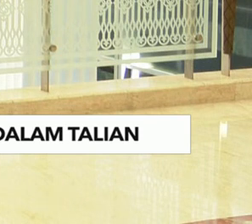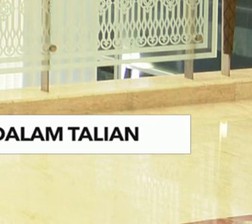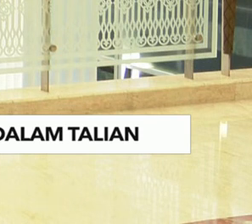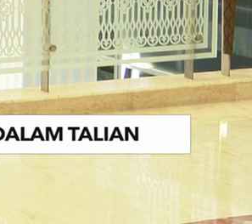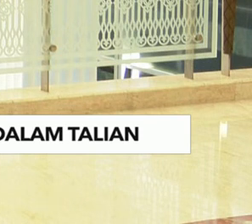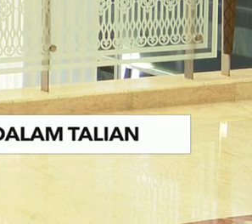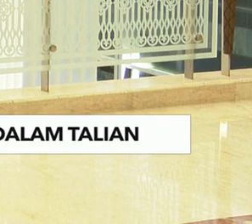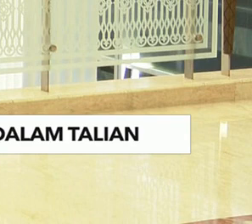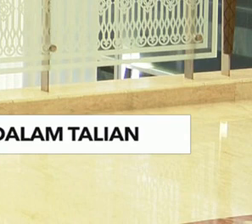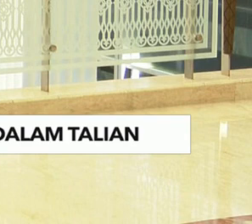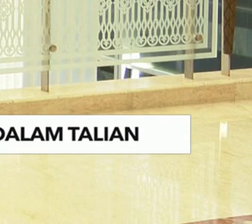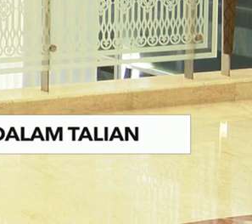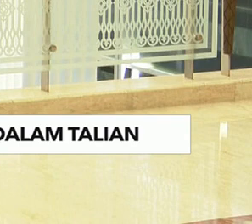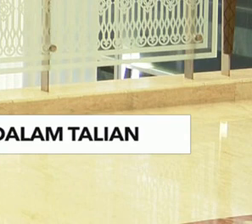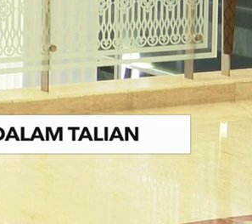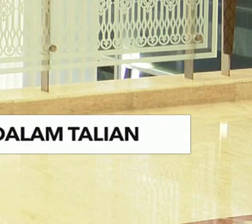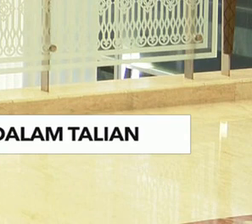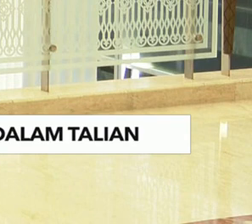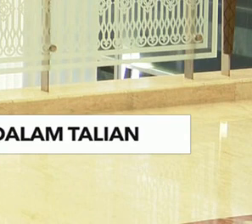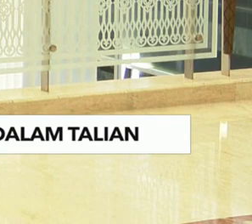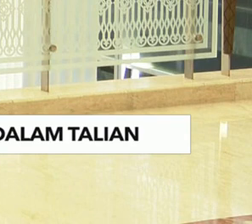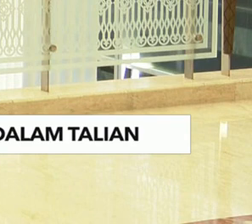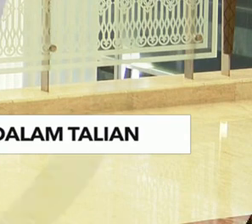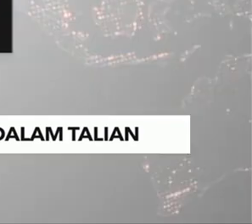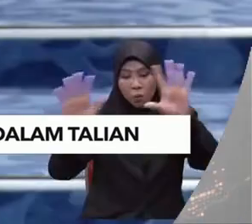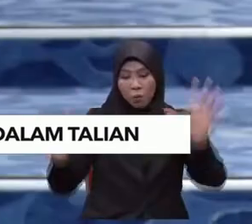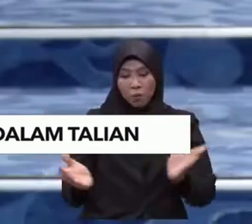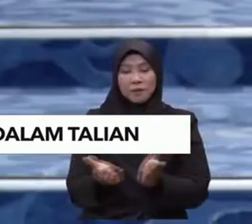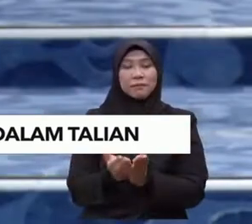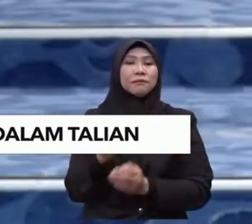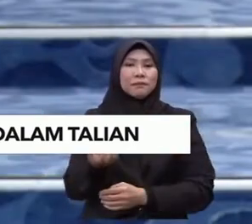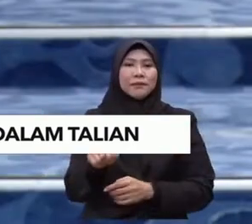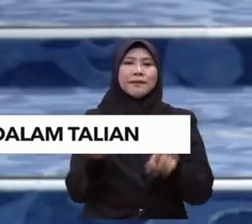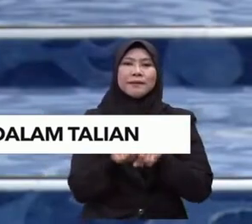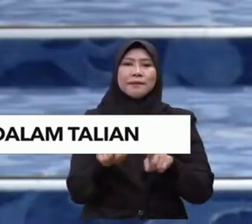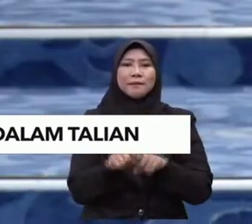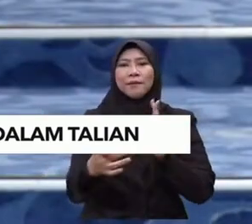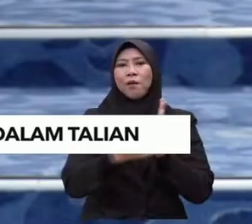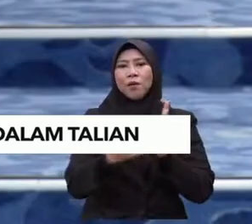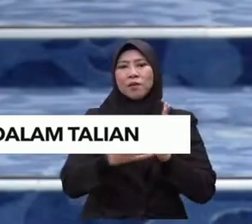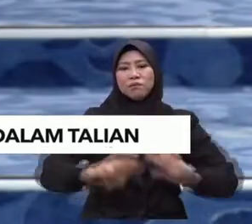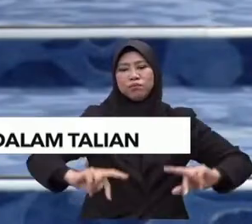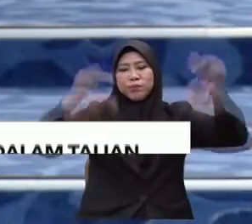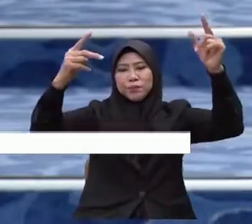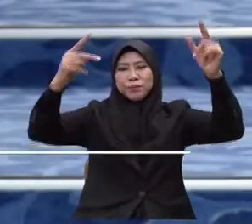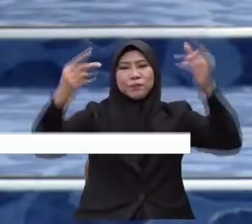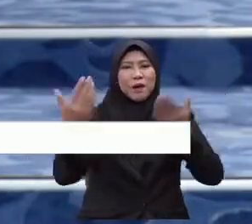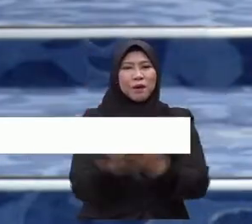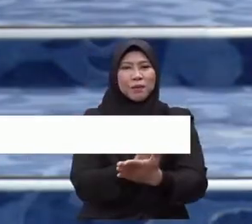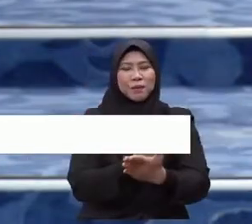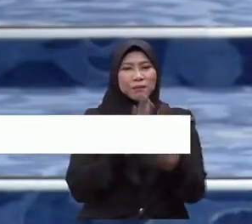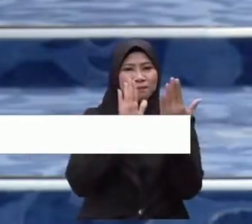Saifudin Nasution Ismail berhubung hari itu di dunia dengan ledakan teknologi baru ini